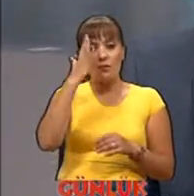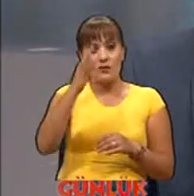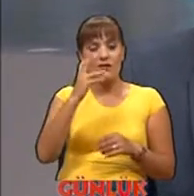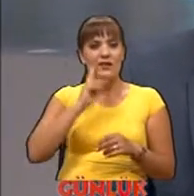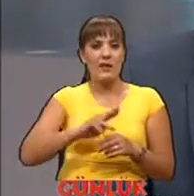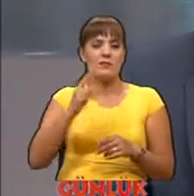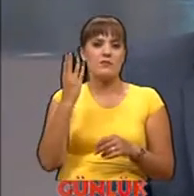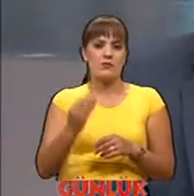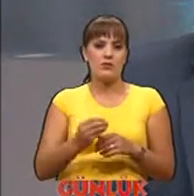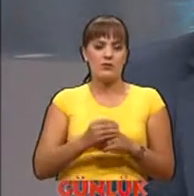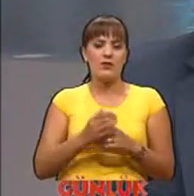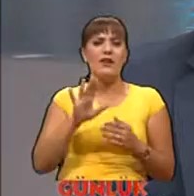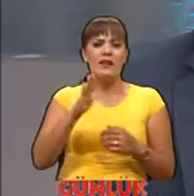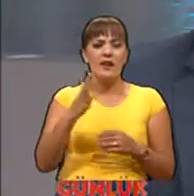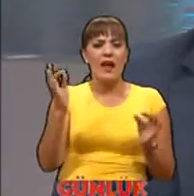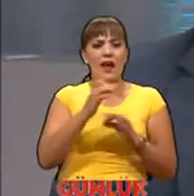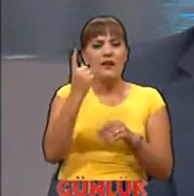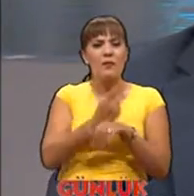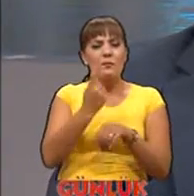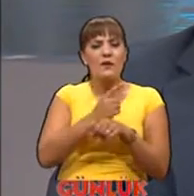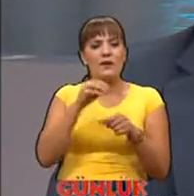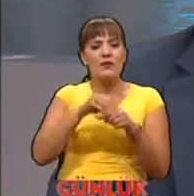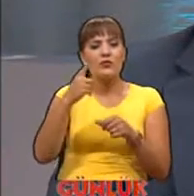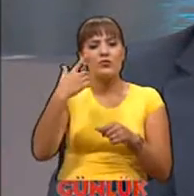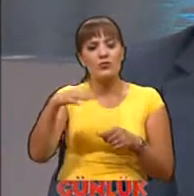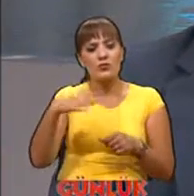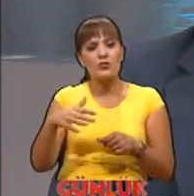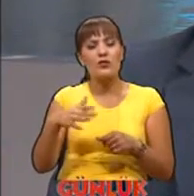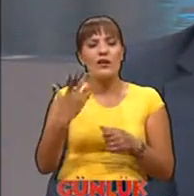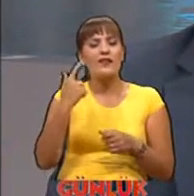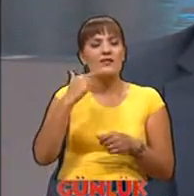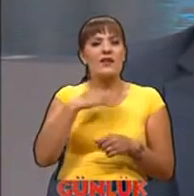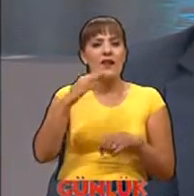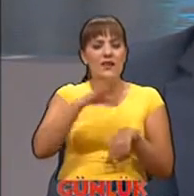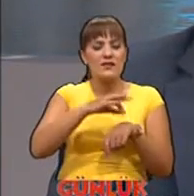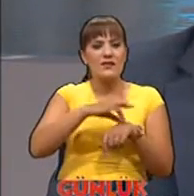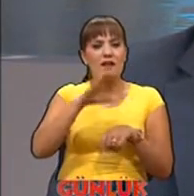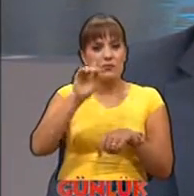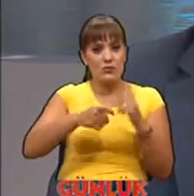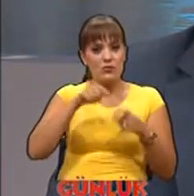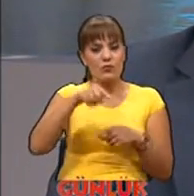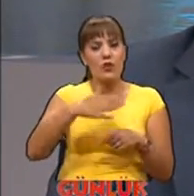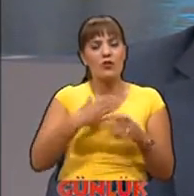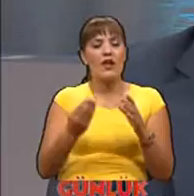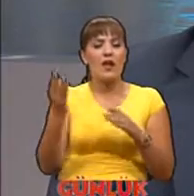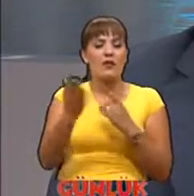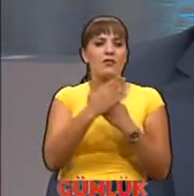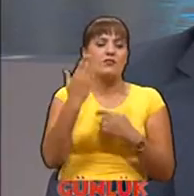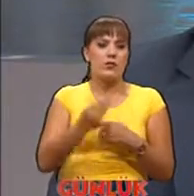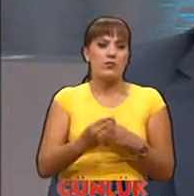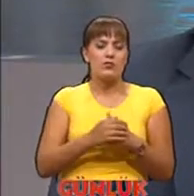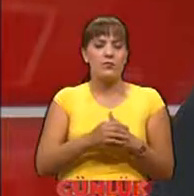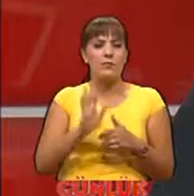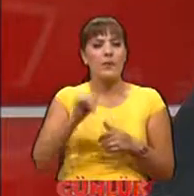profesyonel temizliğimizde olur. Ya da erken bir safhada bir çürü ya da işte diş eti hastalığını yakalayarak bunun önüne geçerektir.